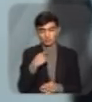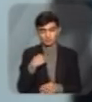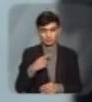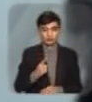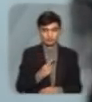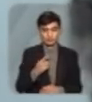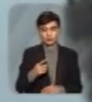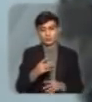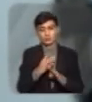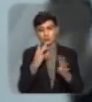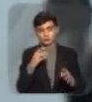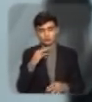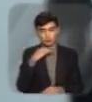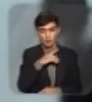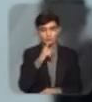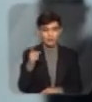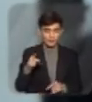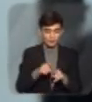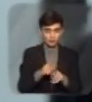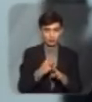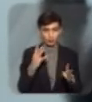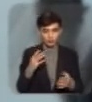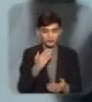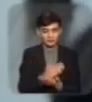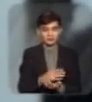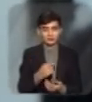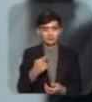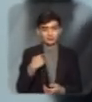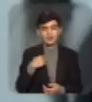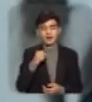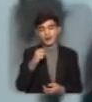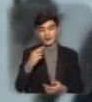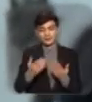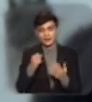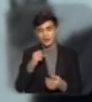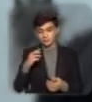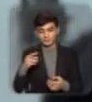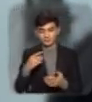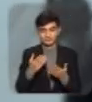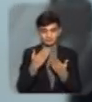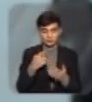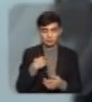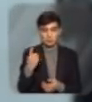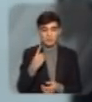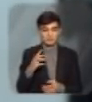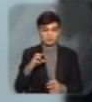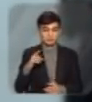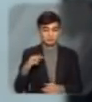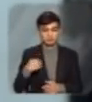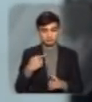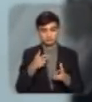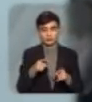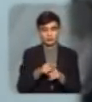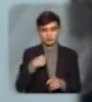ана жақта да адам көп, мына жақта да адам көп. Алфавит бойынша қабылдаса бірінші кірер едік, алфавитке қарап атқан жоқ ешқандай да. Мен ештеңе де түсініп тұрған